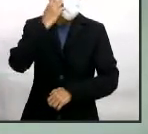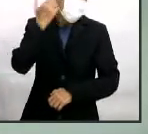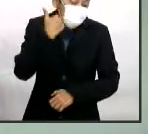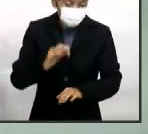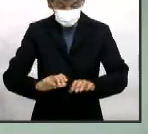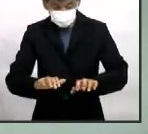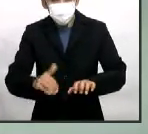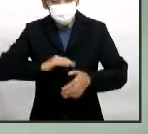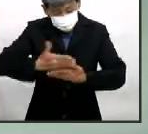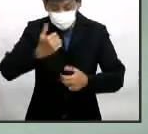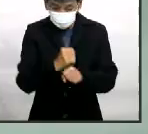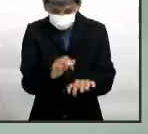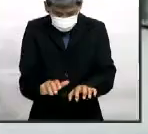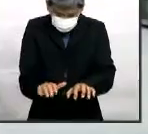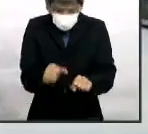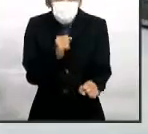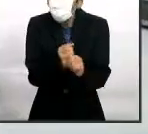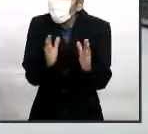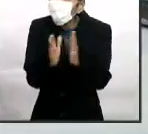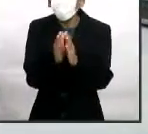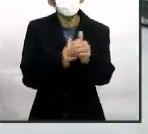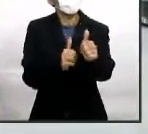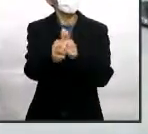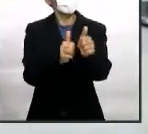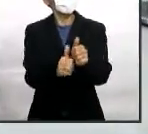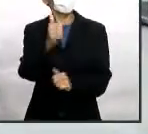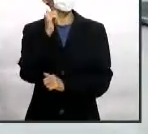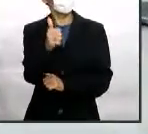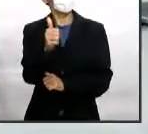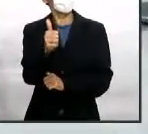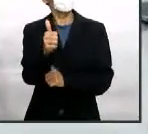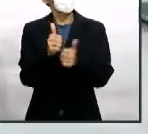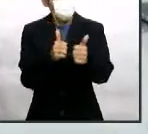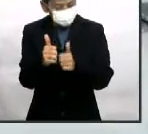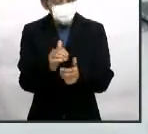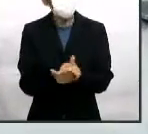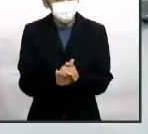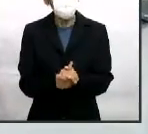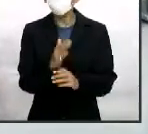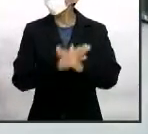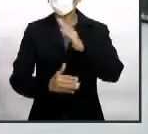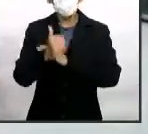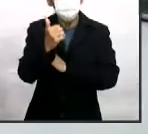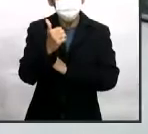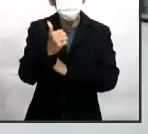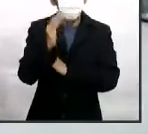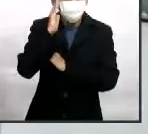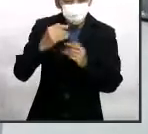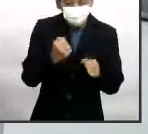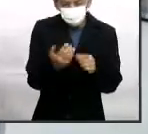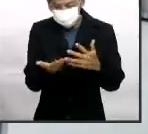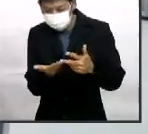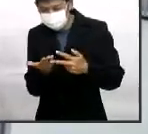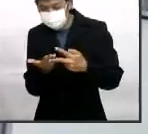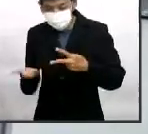พิวเตอร์สักหนึ่งเครื่องคุณสามารถที่จะเข้ามาร่วมการแข่งขันในของกีฬาอีสปอร์ตคนพิการได้และสามารถที่จะต่อยอด